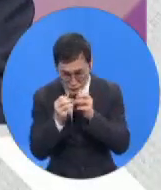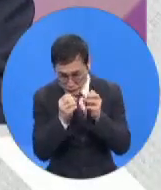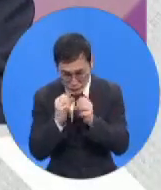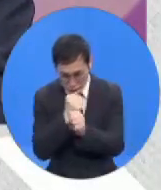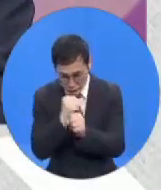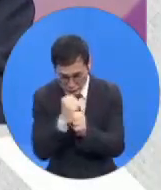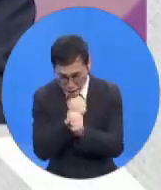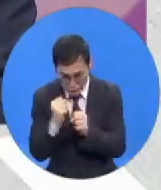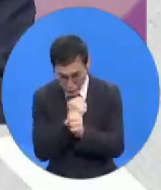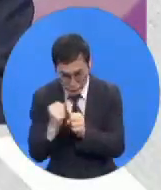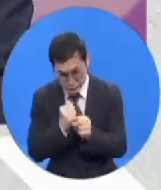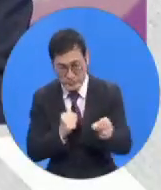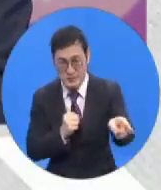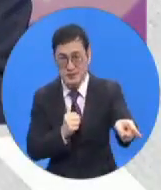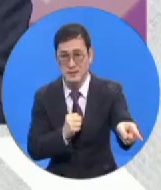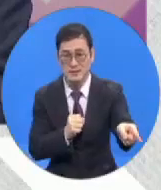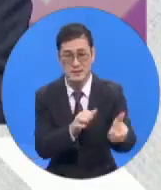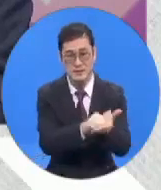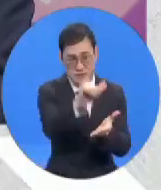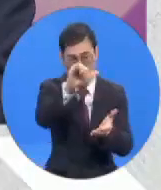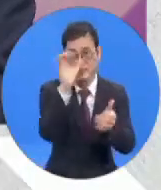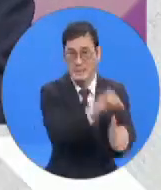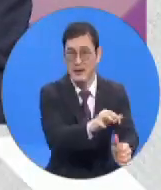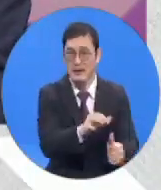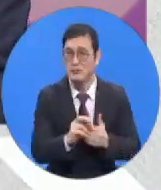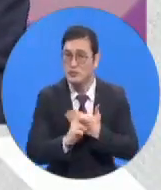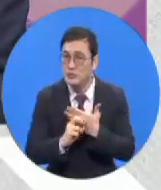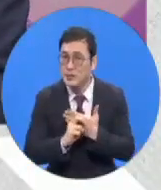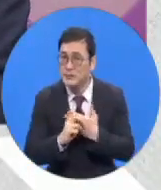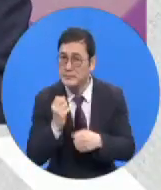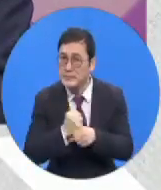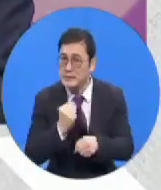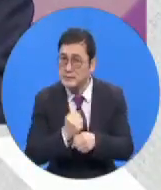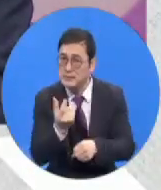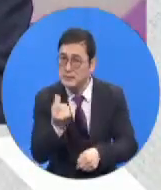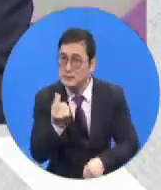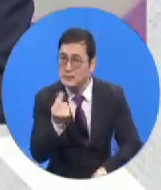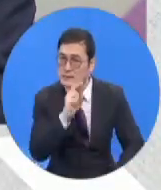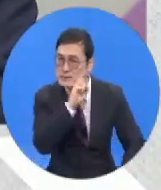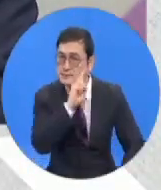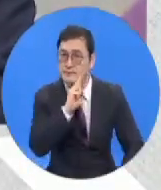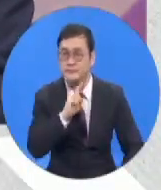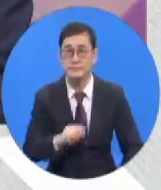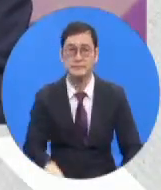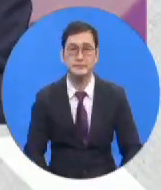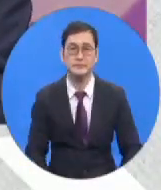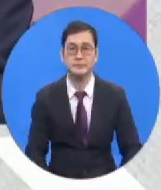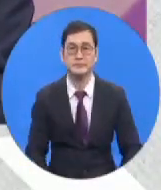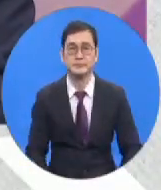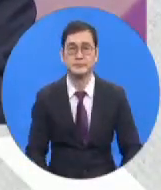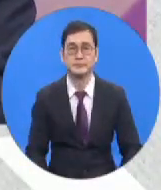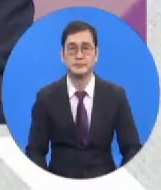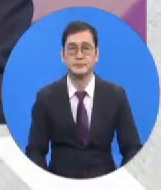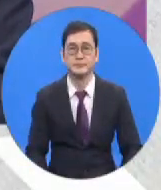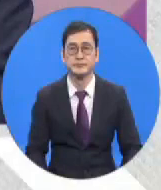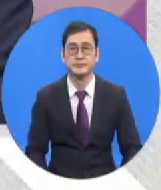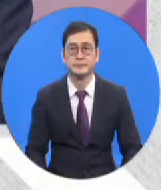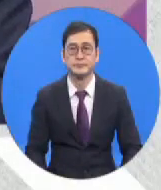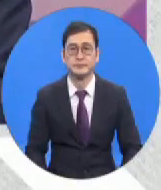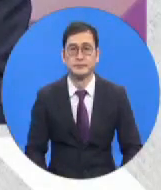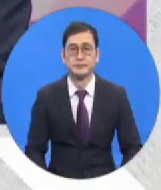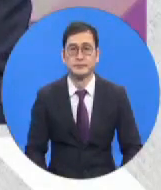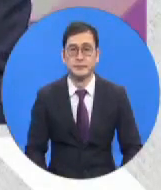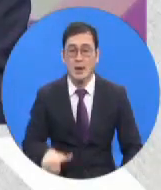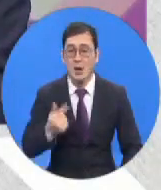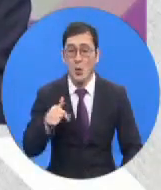아니냐, 이것이 이제 굉장히 관심 사항인데 지금 이제 곽상도 의원은 두 사람의 관계 때문에, 물론 두 사람이 꼭 연수원